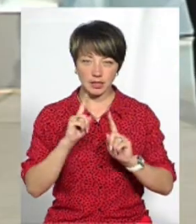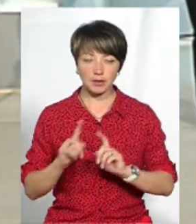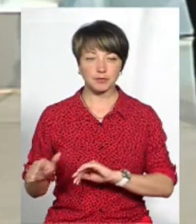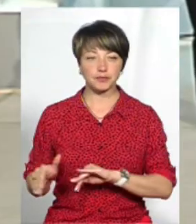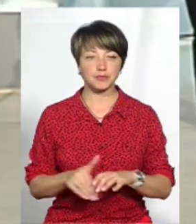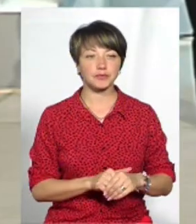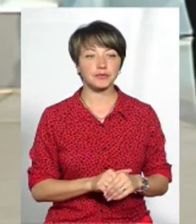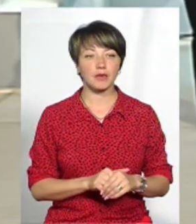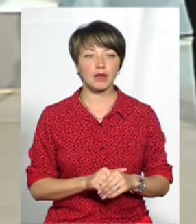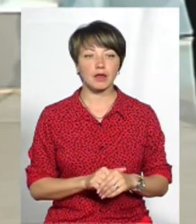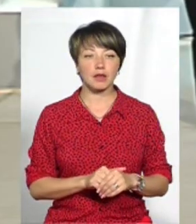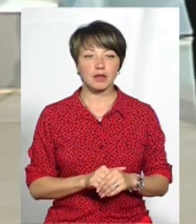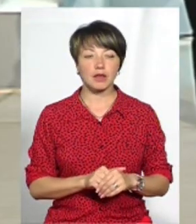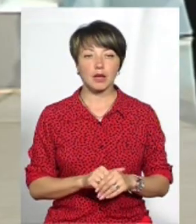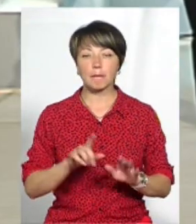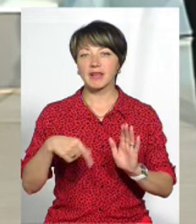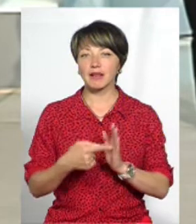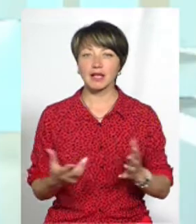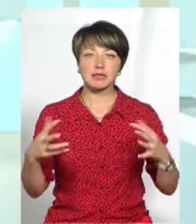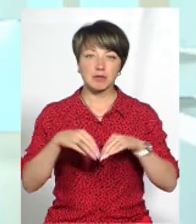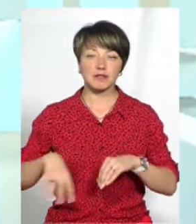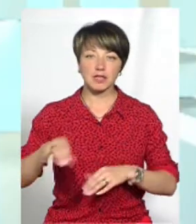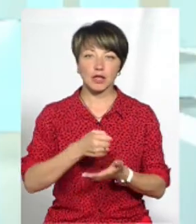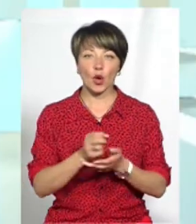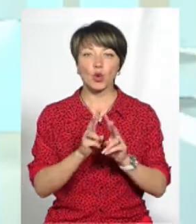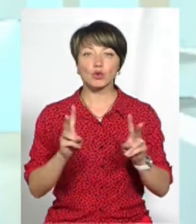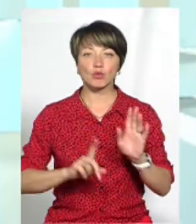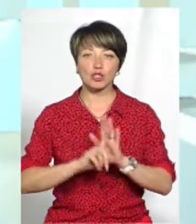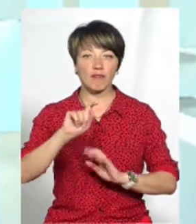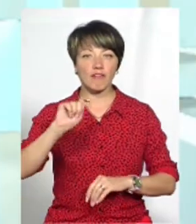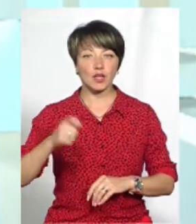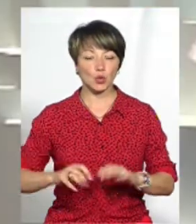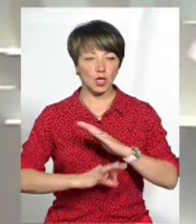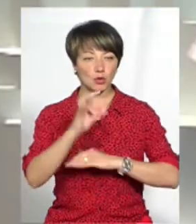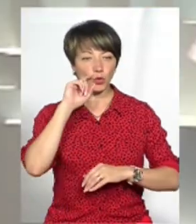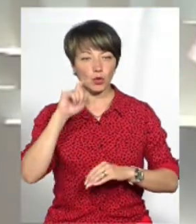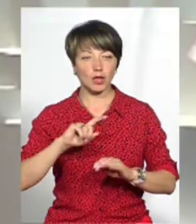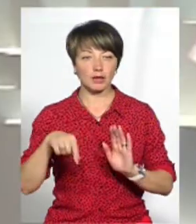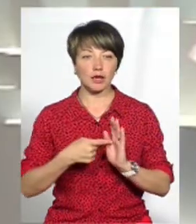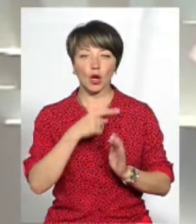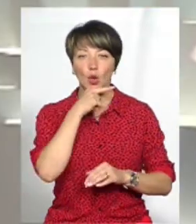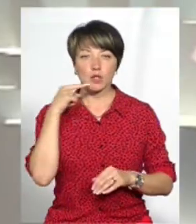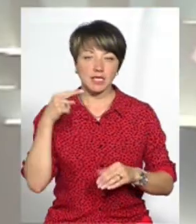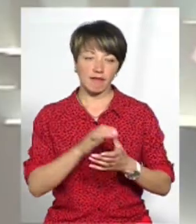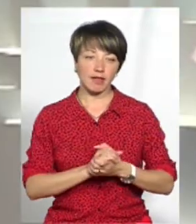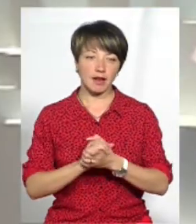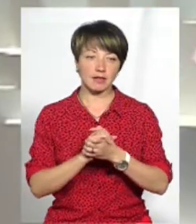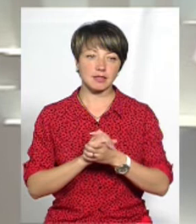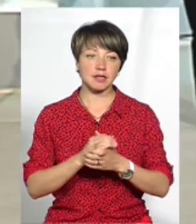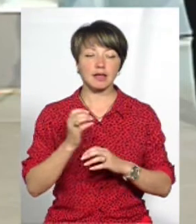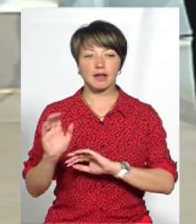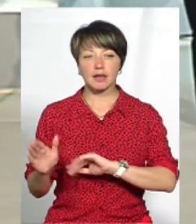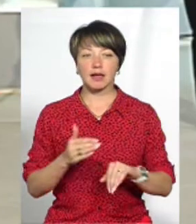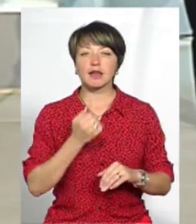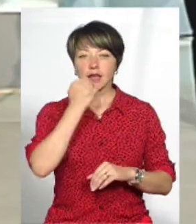присяги. Питання спільне для всіх кандидатів. Хто почав війну на сході України? Російська Федерація. Дякую